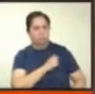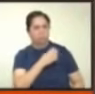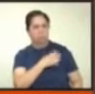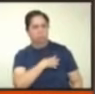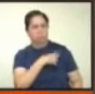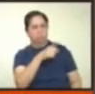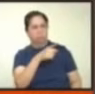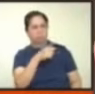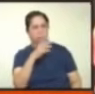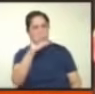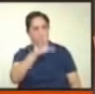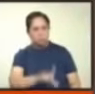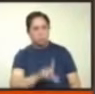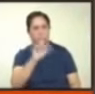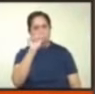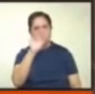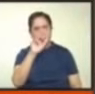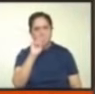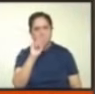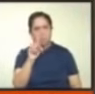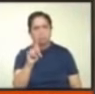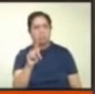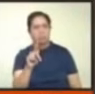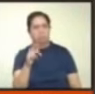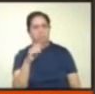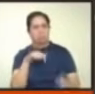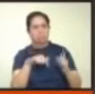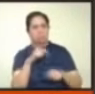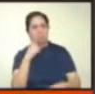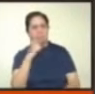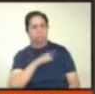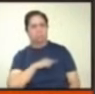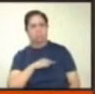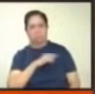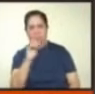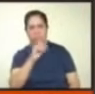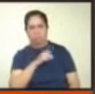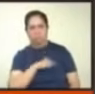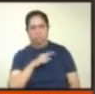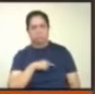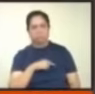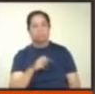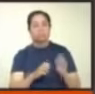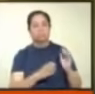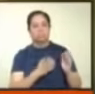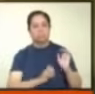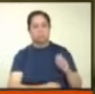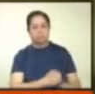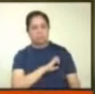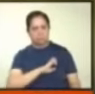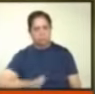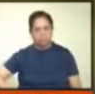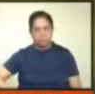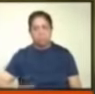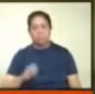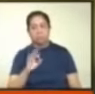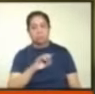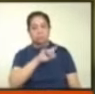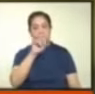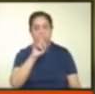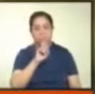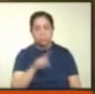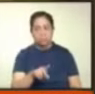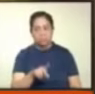yung mga mababalang ang rangko, hindi mo mamasabi na may kasalanan yan. Escort lang yan sila. Kung siya raw ang